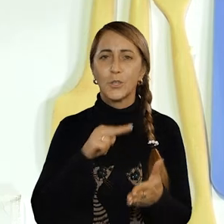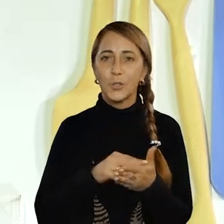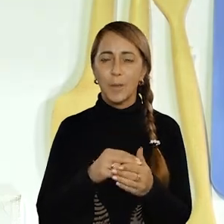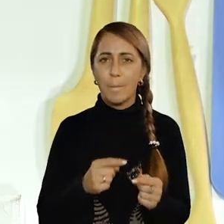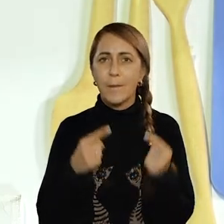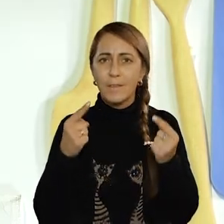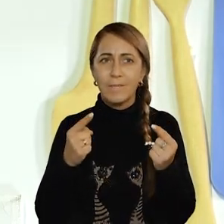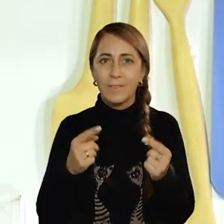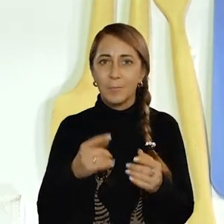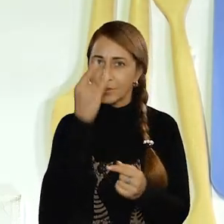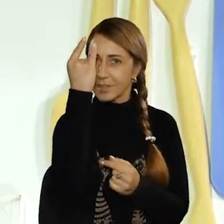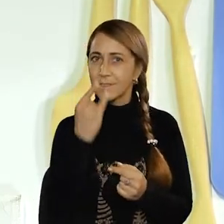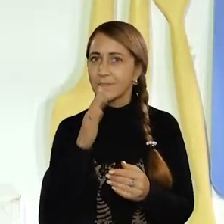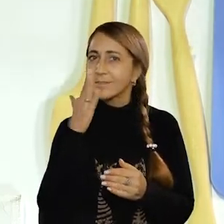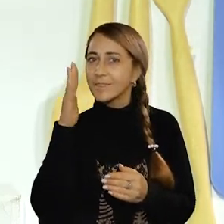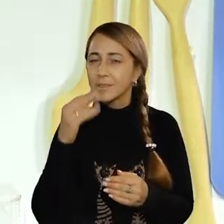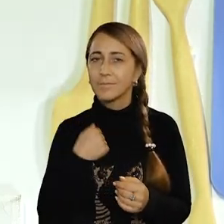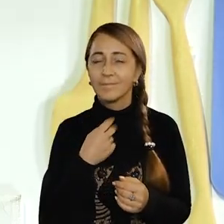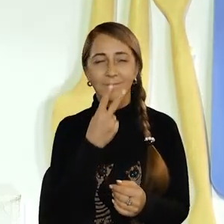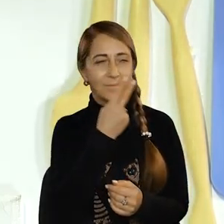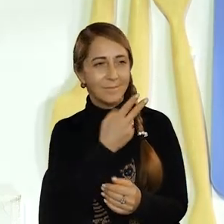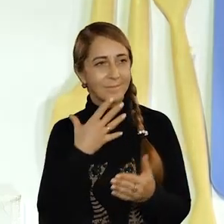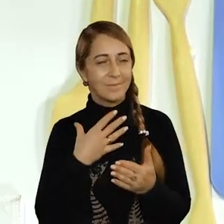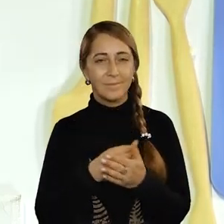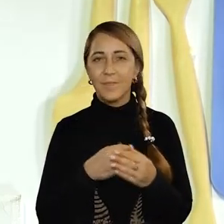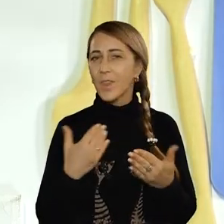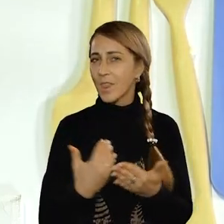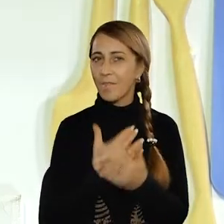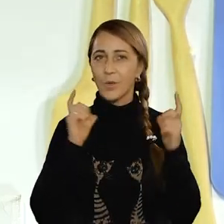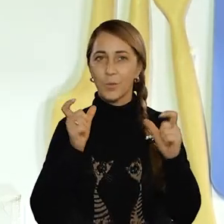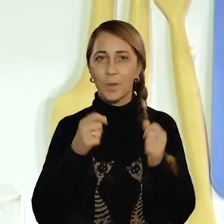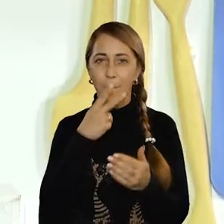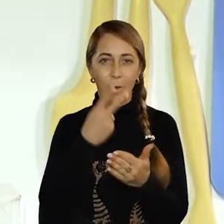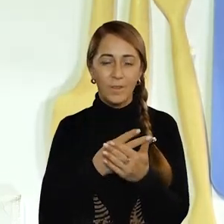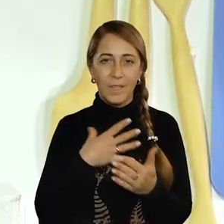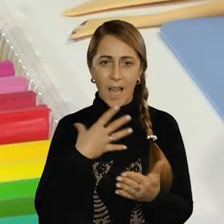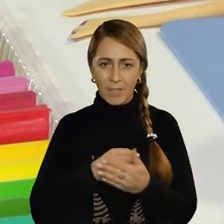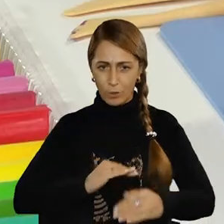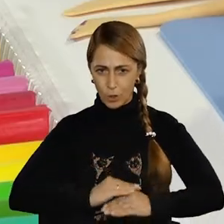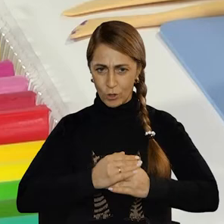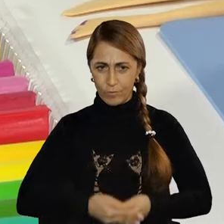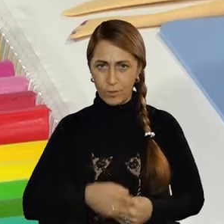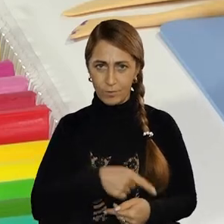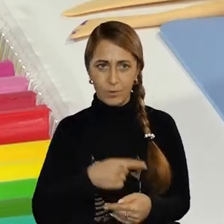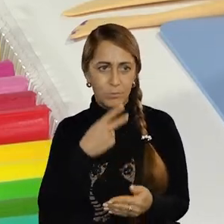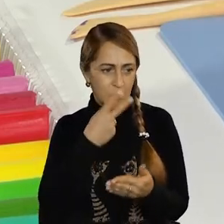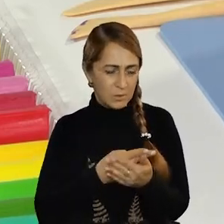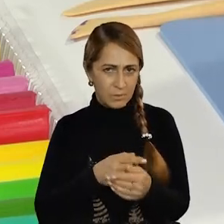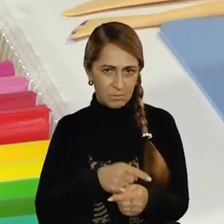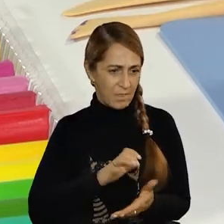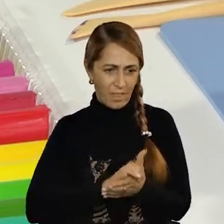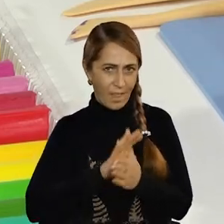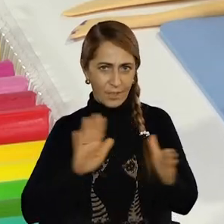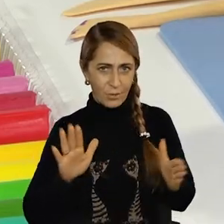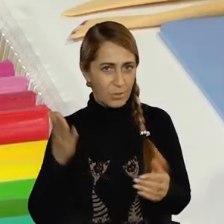Стоячи перед великим дзеркалом, милуючись новою курткою, поглянув на свій живіт. Він мені видався геть